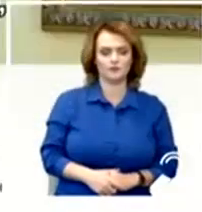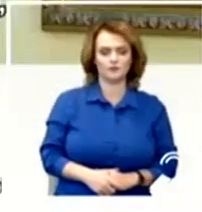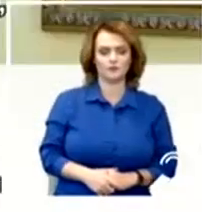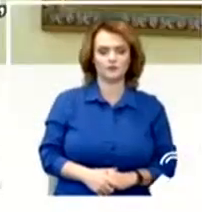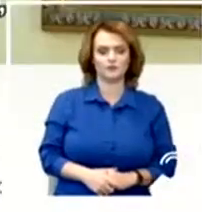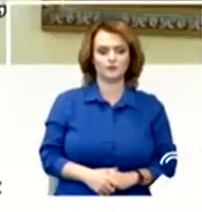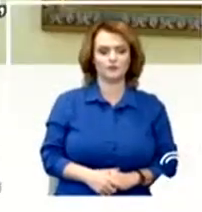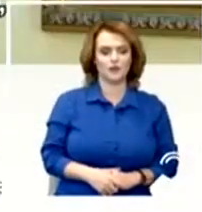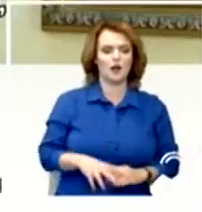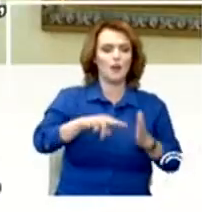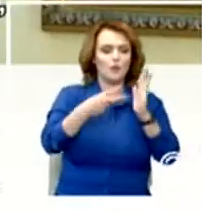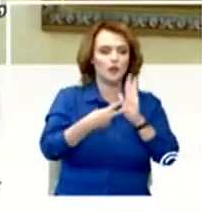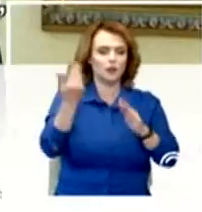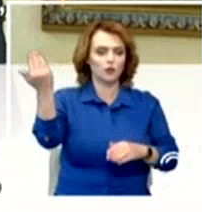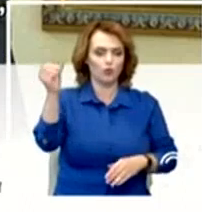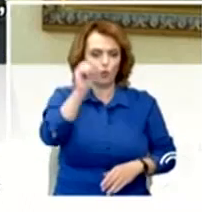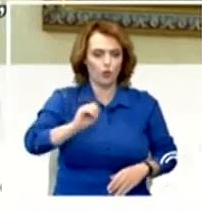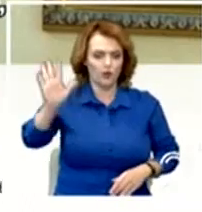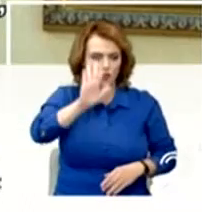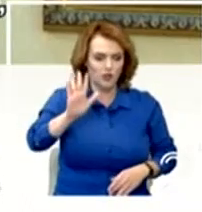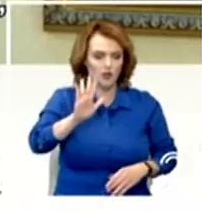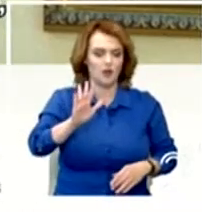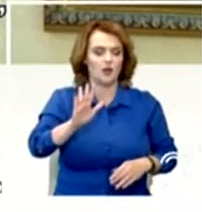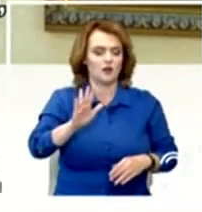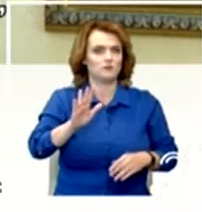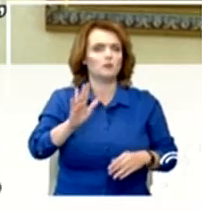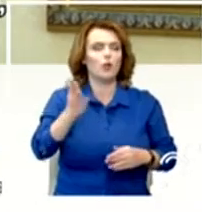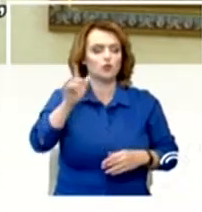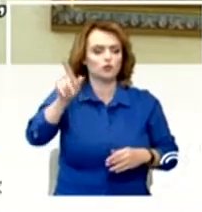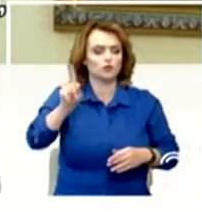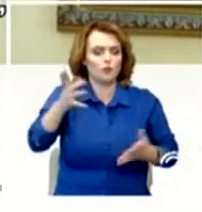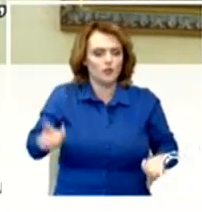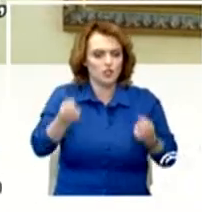europene. Economic and investment plan for this partnership, which was launched in